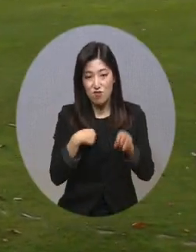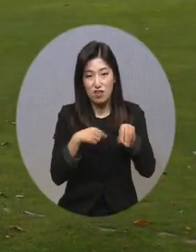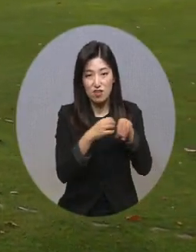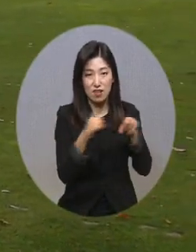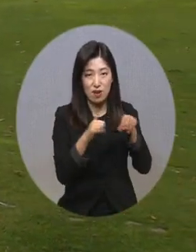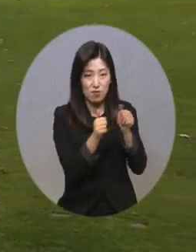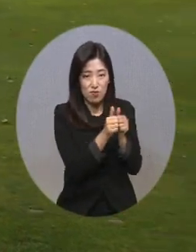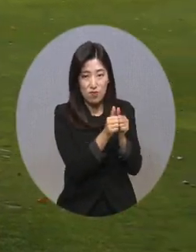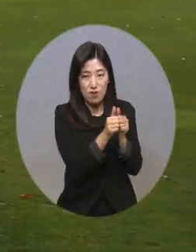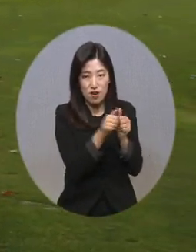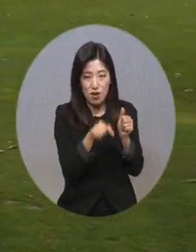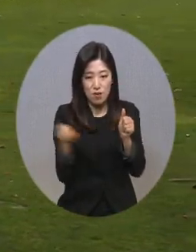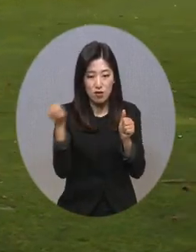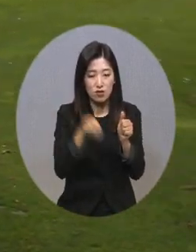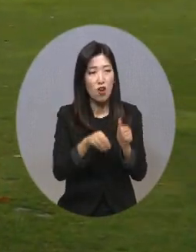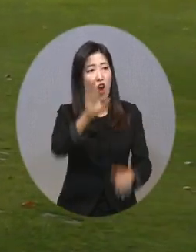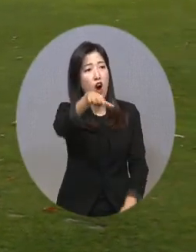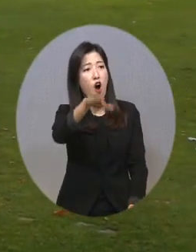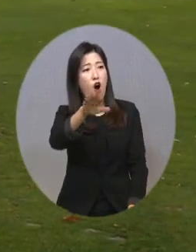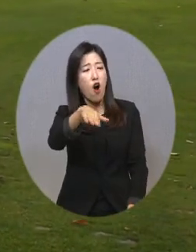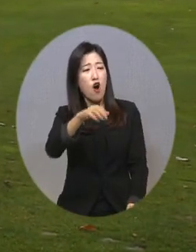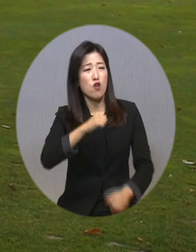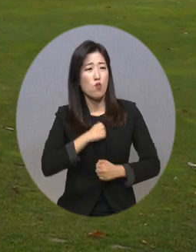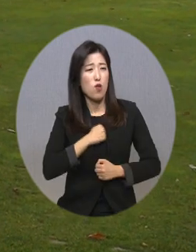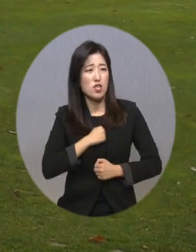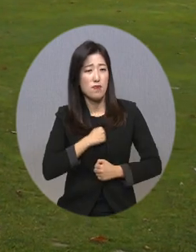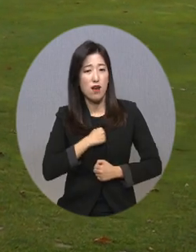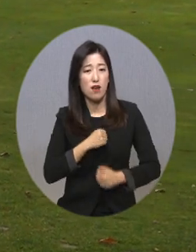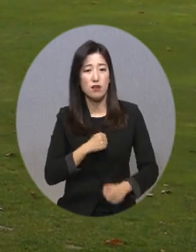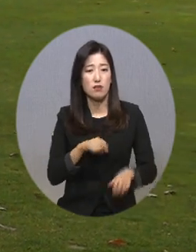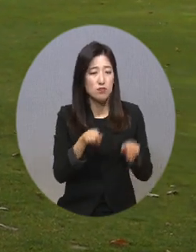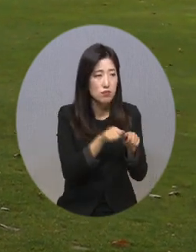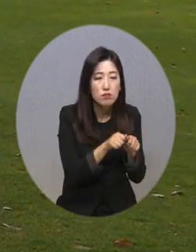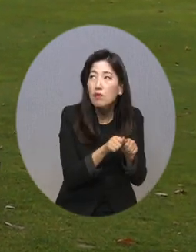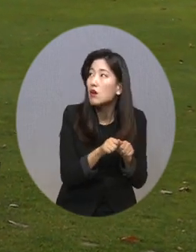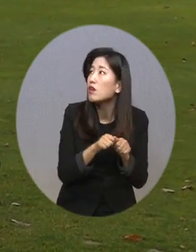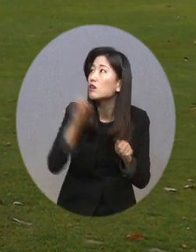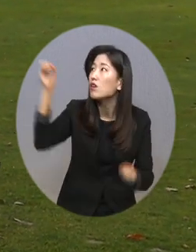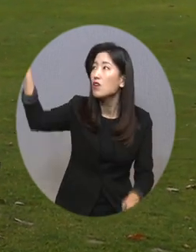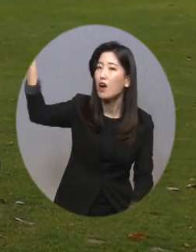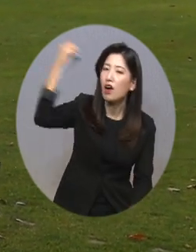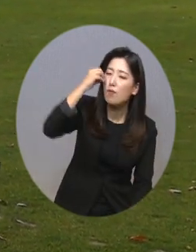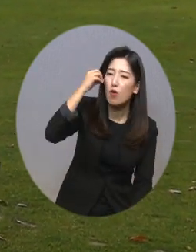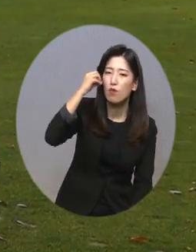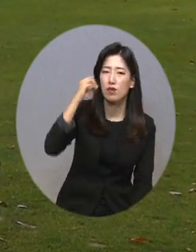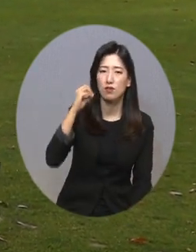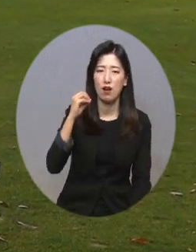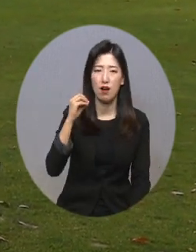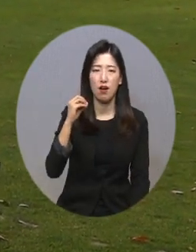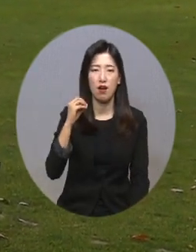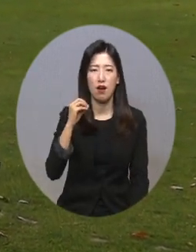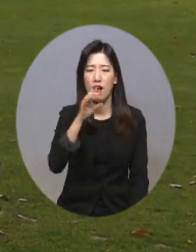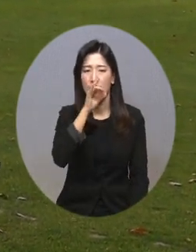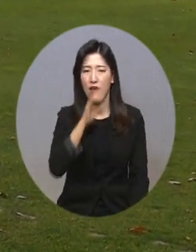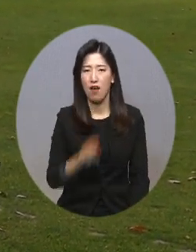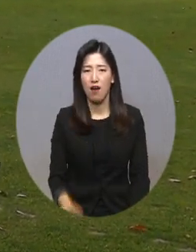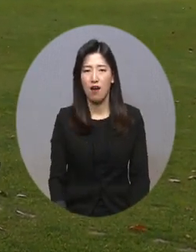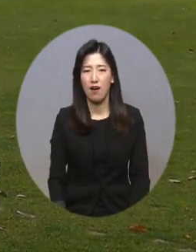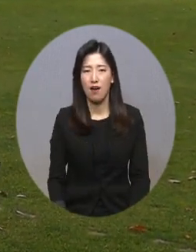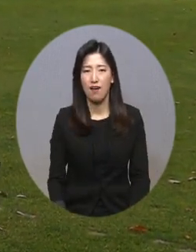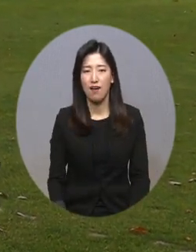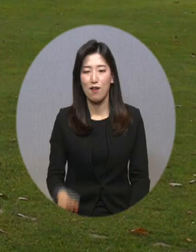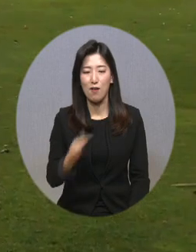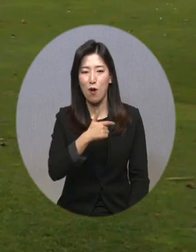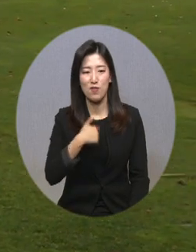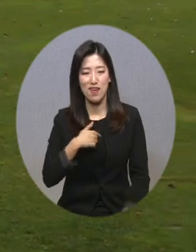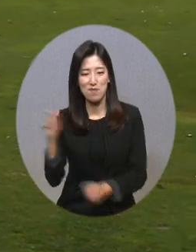충분히 써서 약발 그랬는데 아무도 안 타볼까 쳐다보며 난 될걸 했을 때 첫 어깨나 얼굴 맞아맞아 해요 예 넘어서게